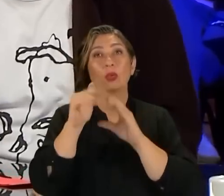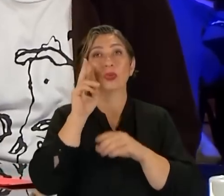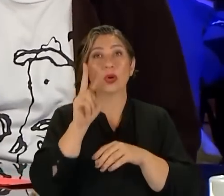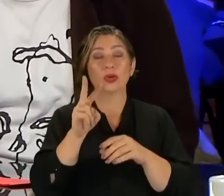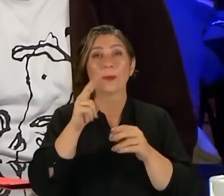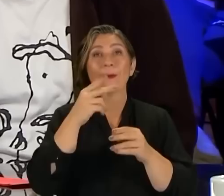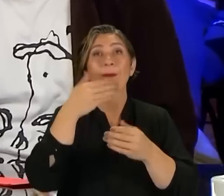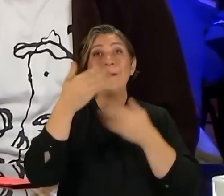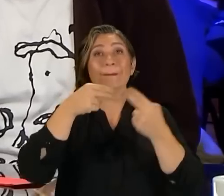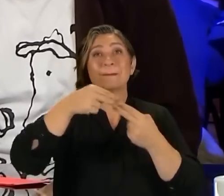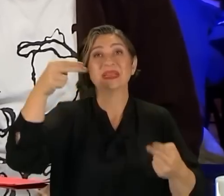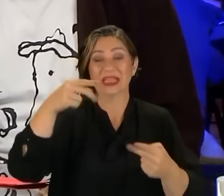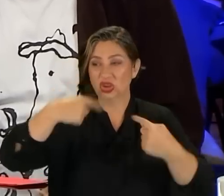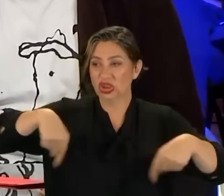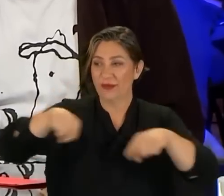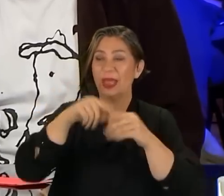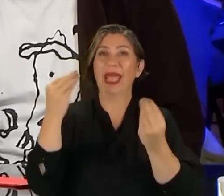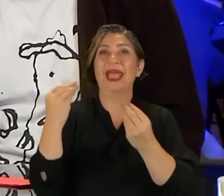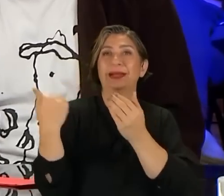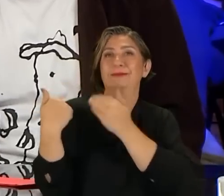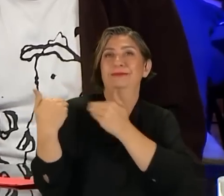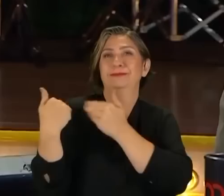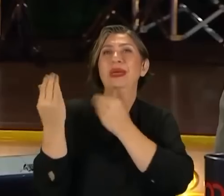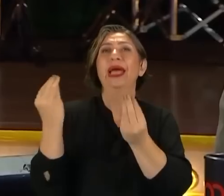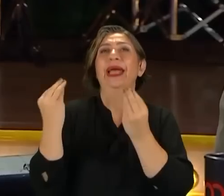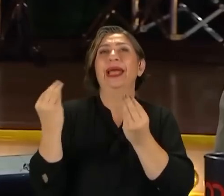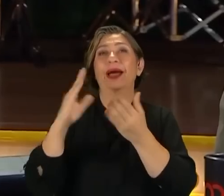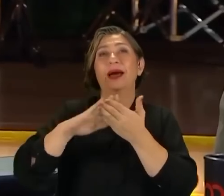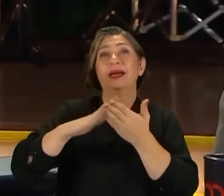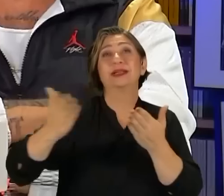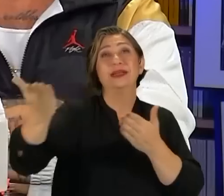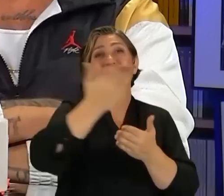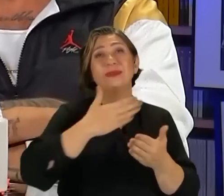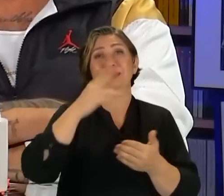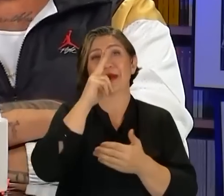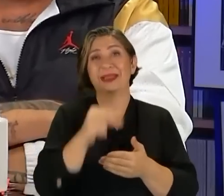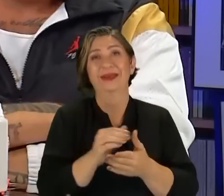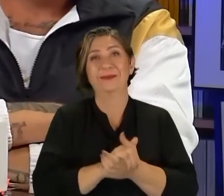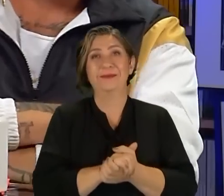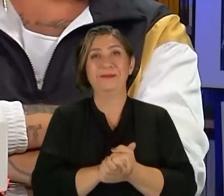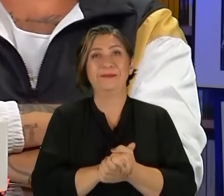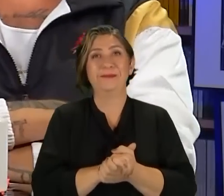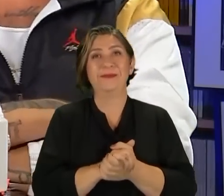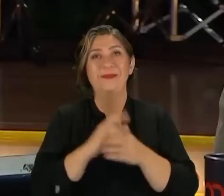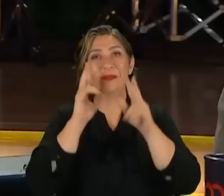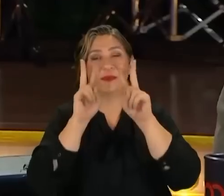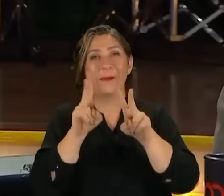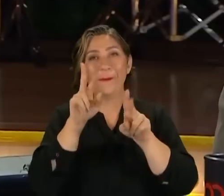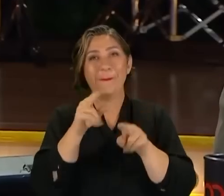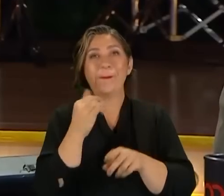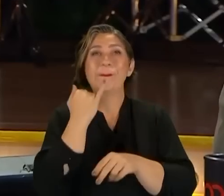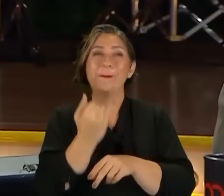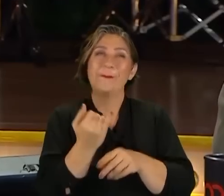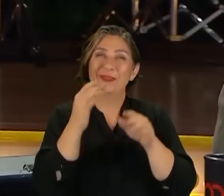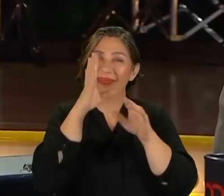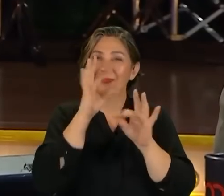gördüm belgeseller. Yani yakın çevremden iyi tepki aldım. Arkadaşlarımız beğendi. İyi bir şey yani. Gördüğünüz gibi konuk aldığım